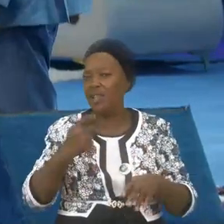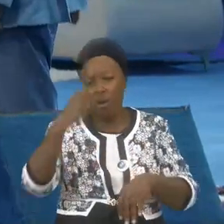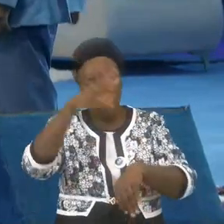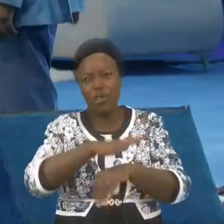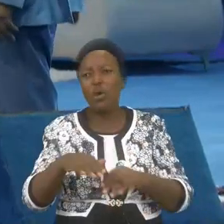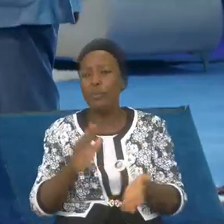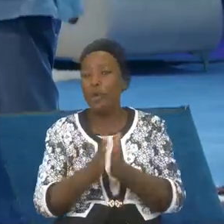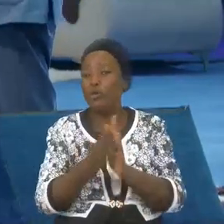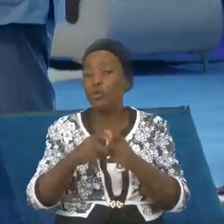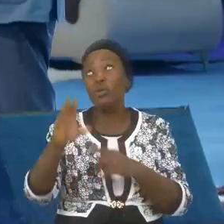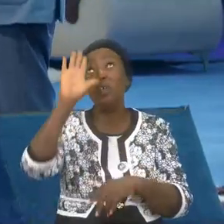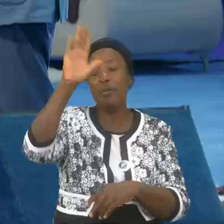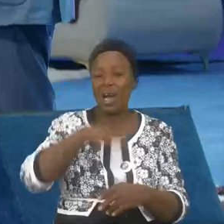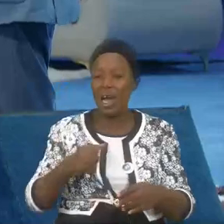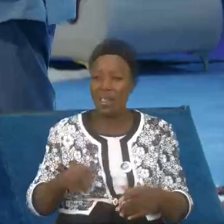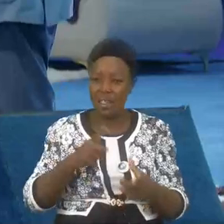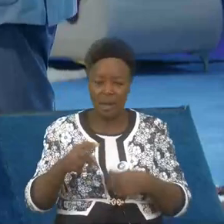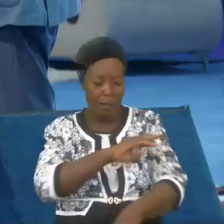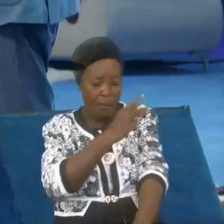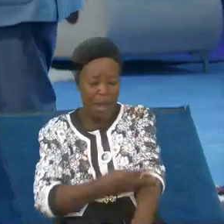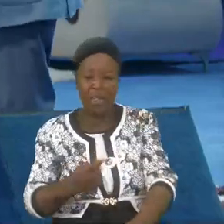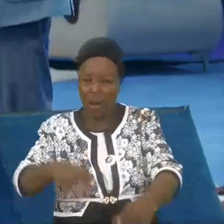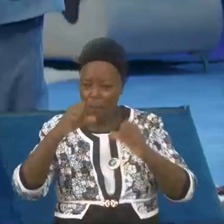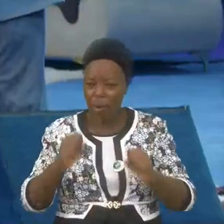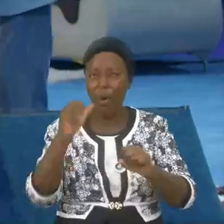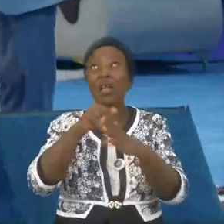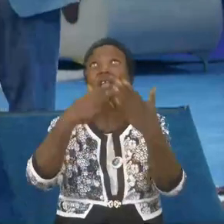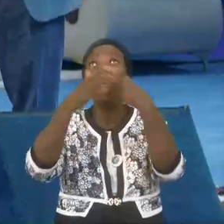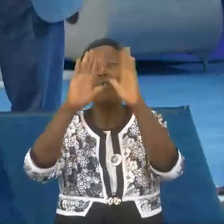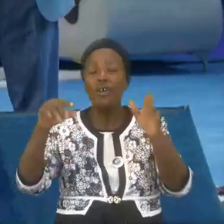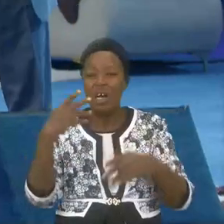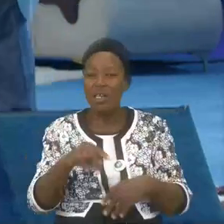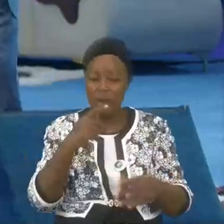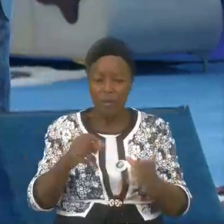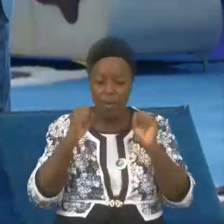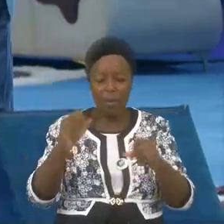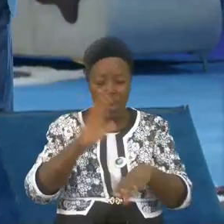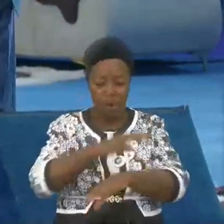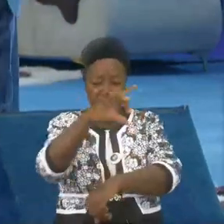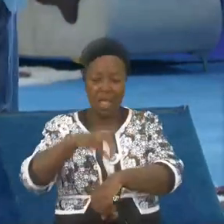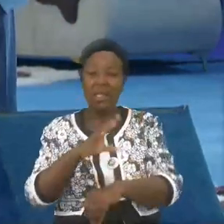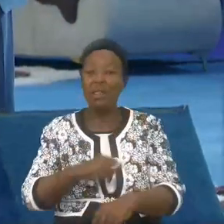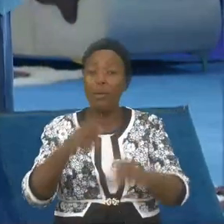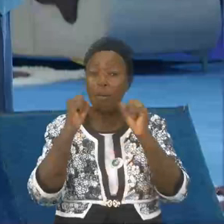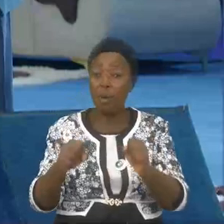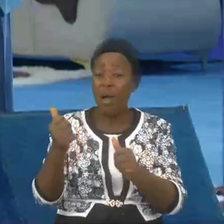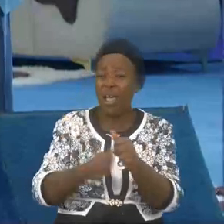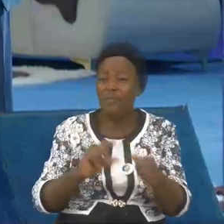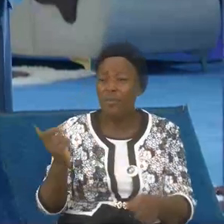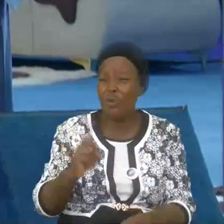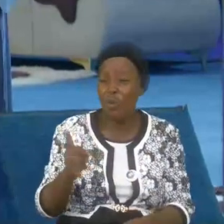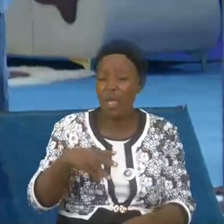Seigneur. Et la force, la puissance. Au ciel. Sur la terre, la puissance